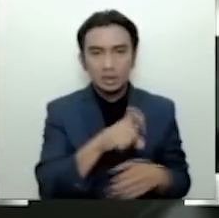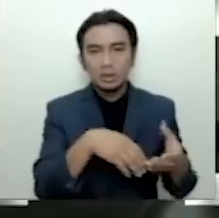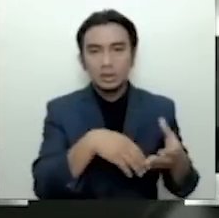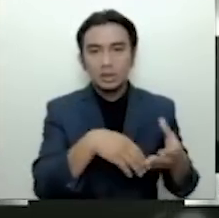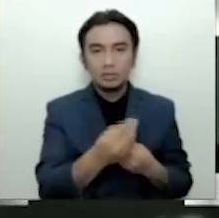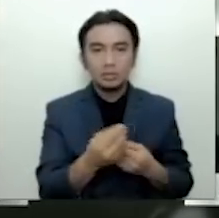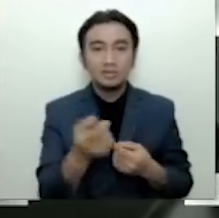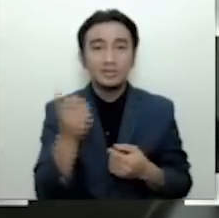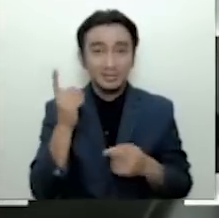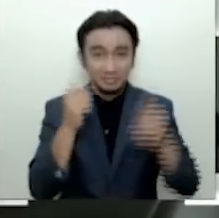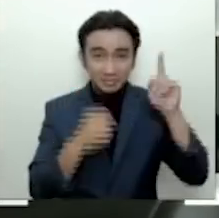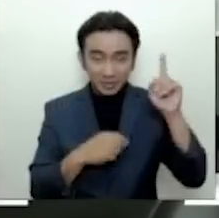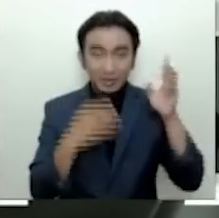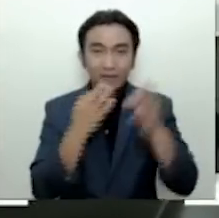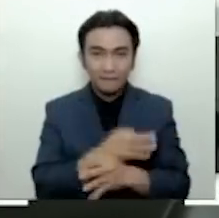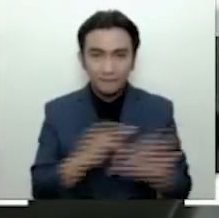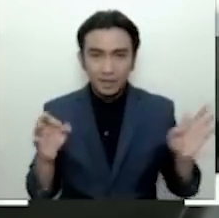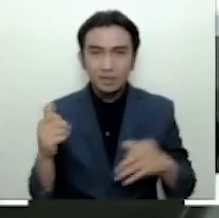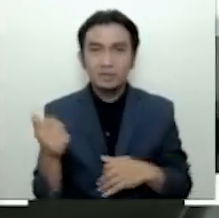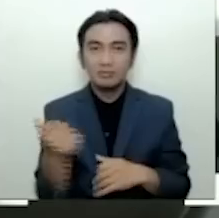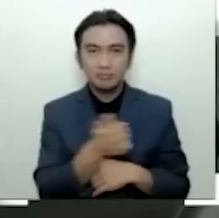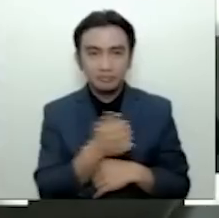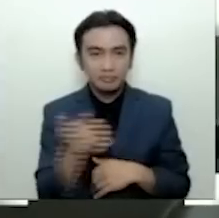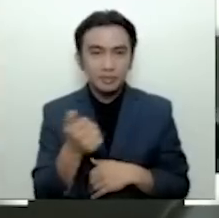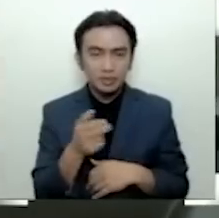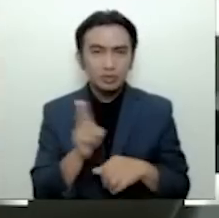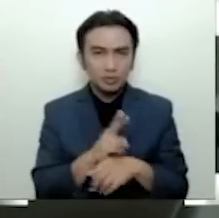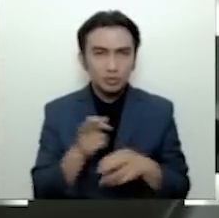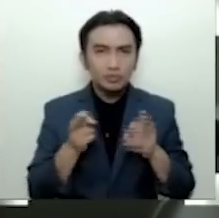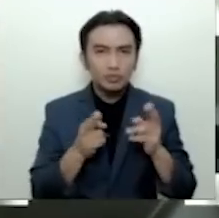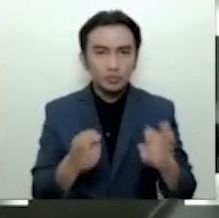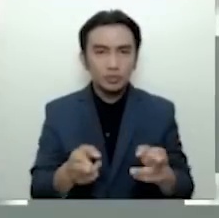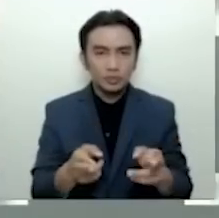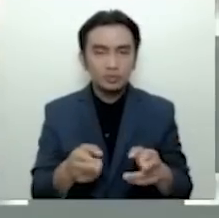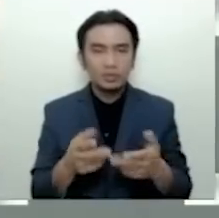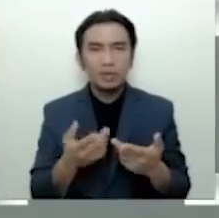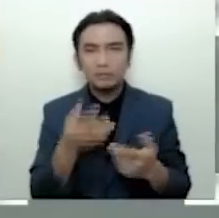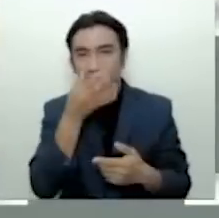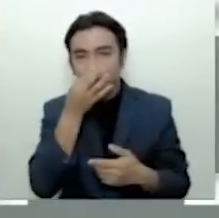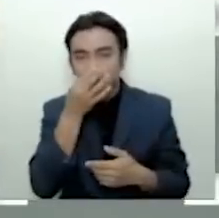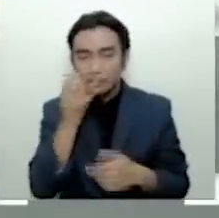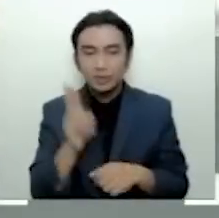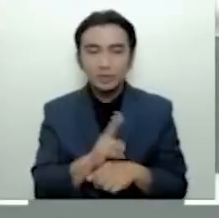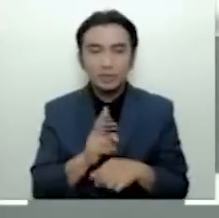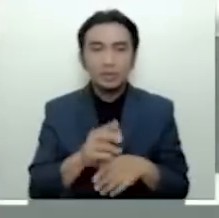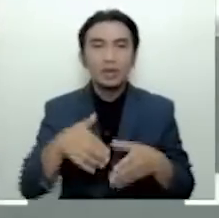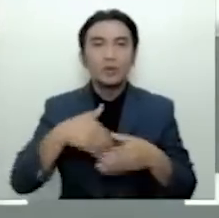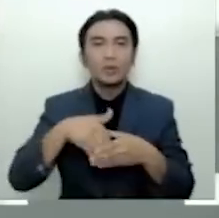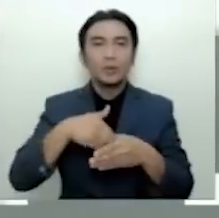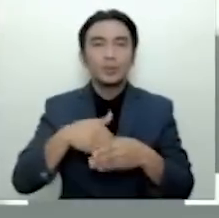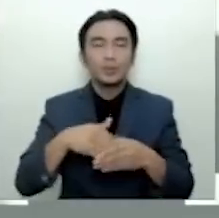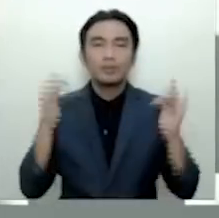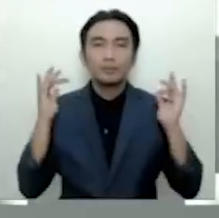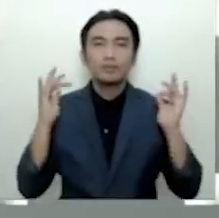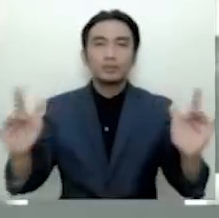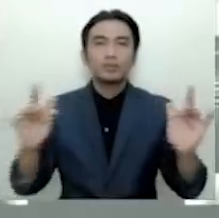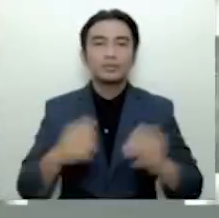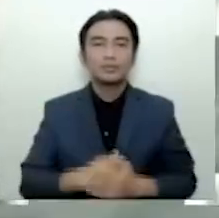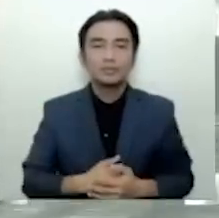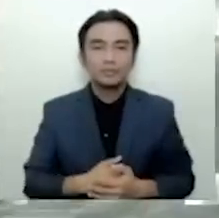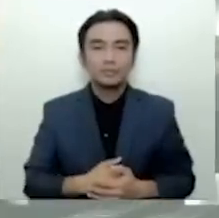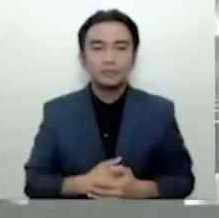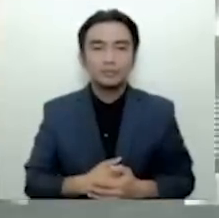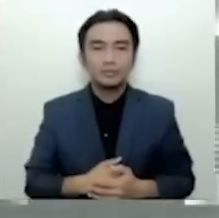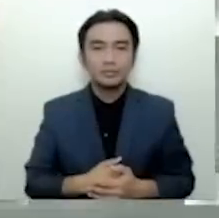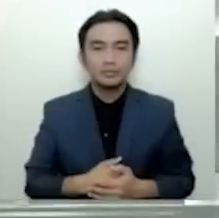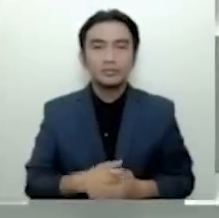NLEX connector at bihira pa ang gumagamit kaya maluwag ang daloy. Sa NLEX naman sa Miyerkules ng hapon pa raw nila